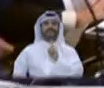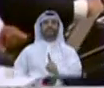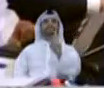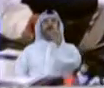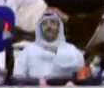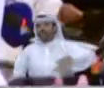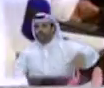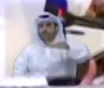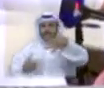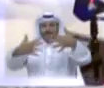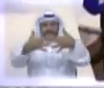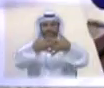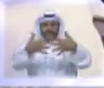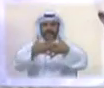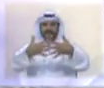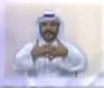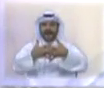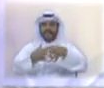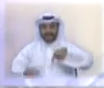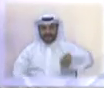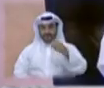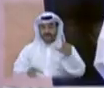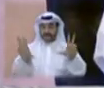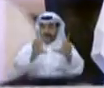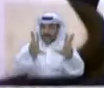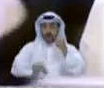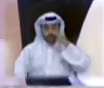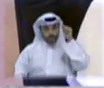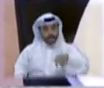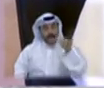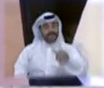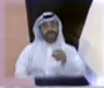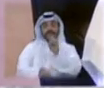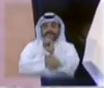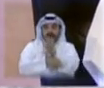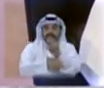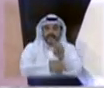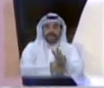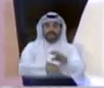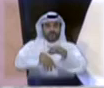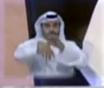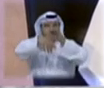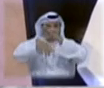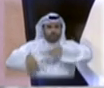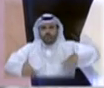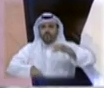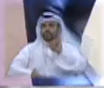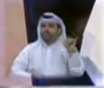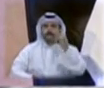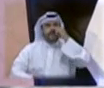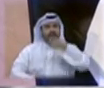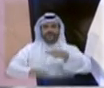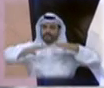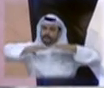الخاص وخاصة ما يعنى به بالجانب الإعلامي يعني بالتأكيد يشاركنا يعني